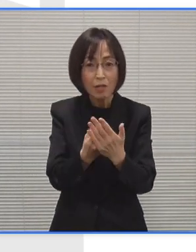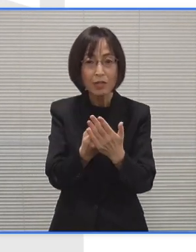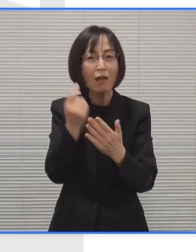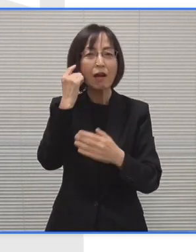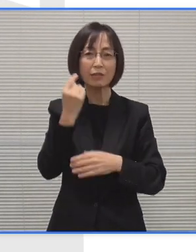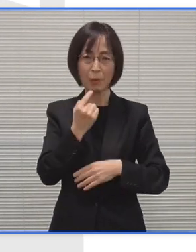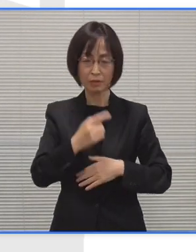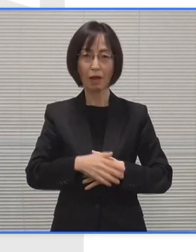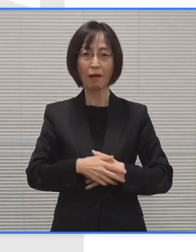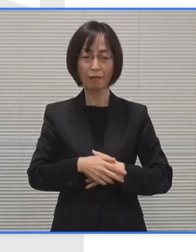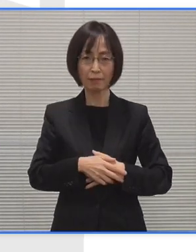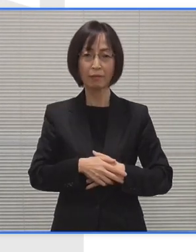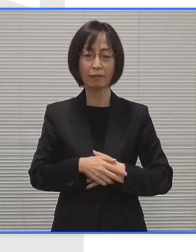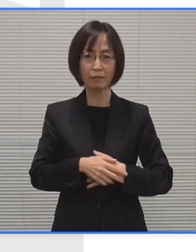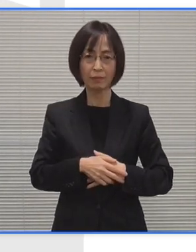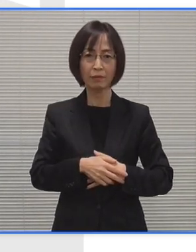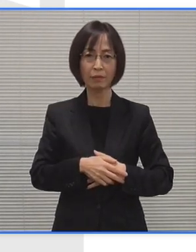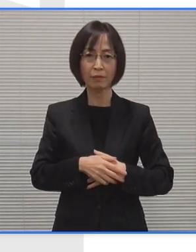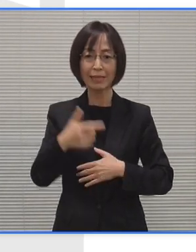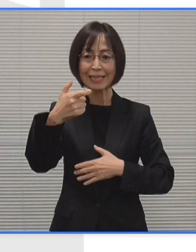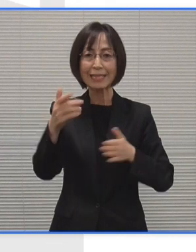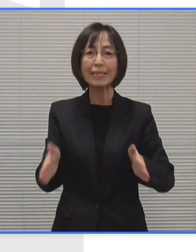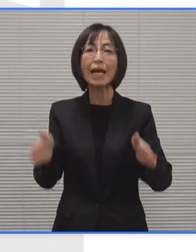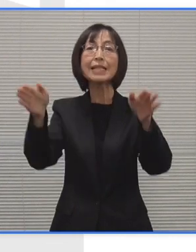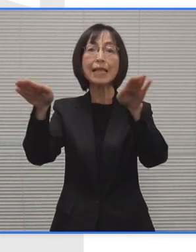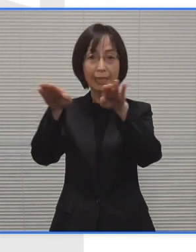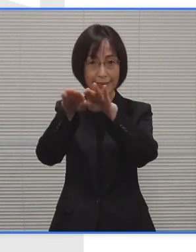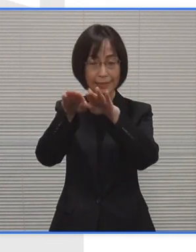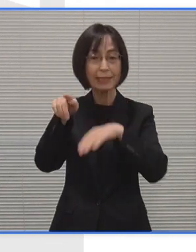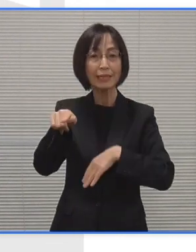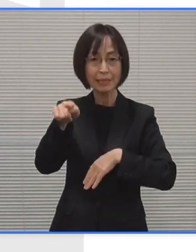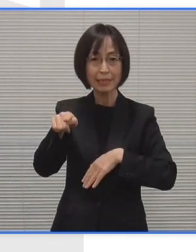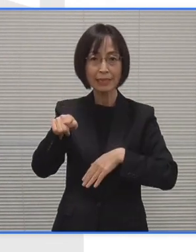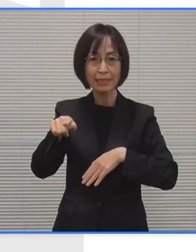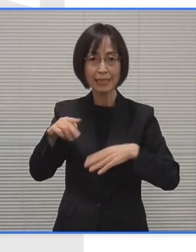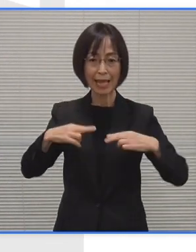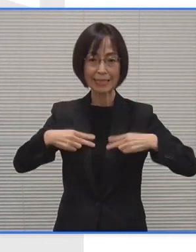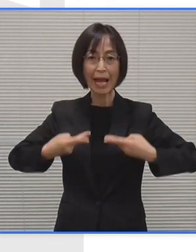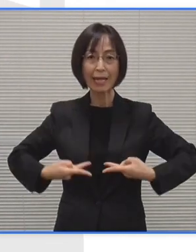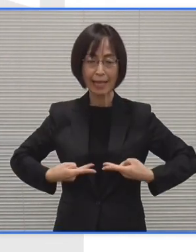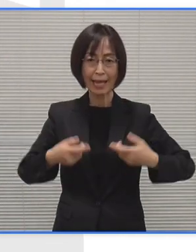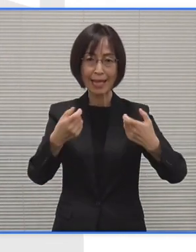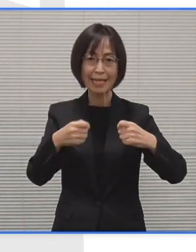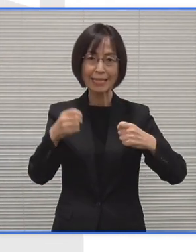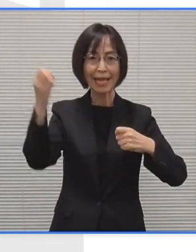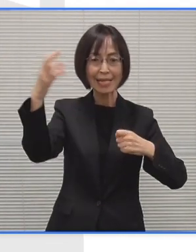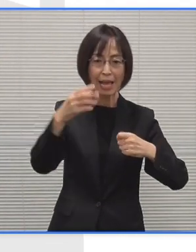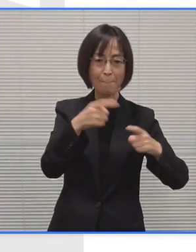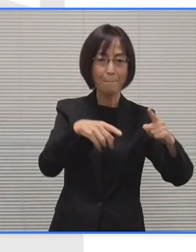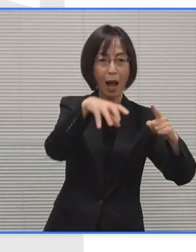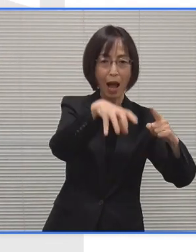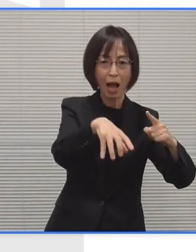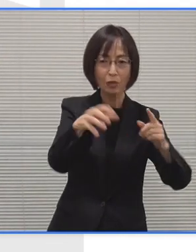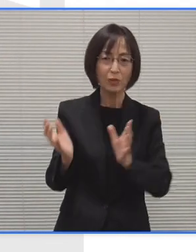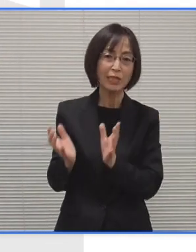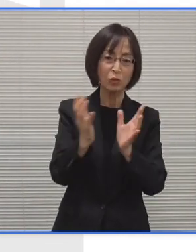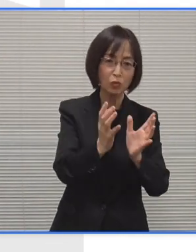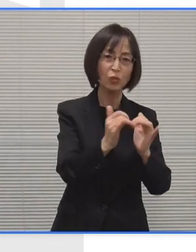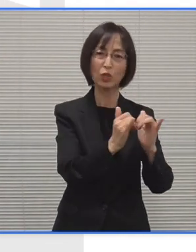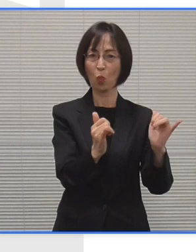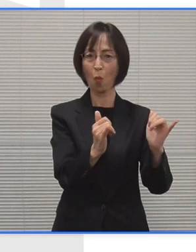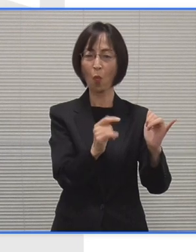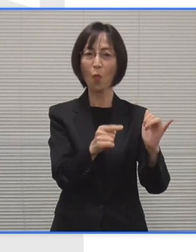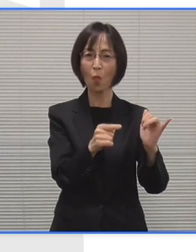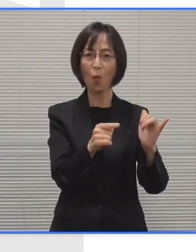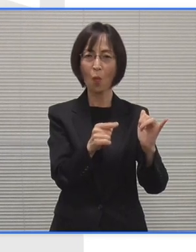。サンシャインシティで着替えて池さんパークに来られる皆さんもですね、